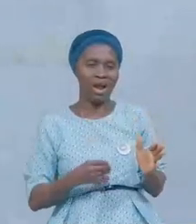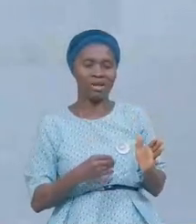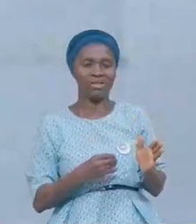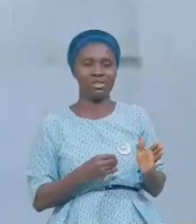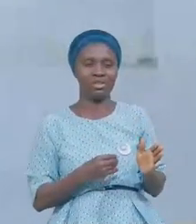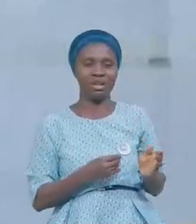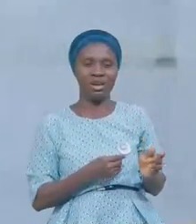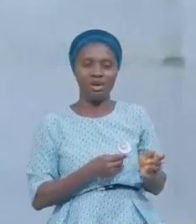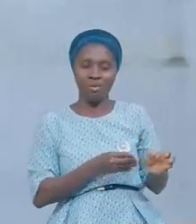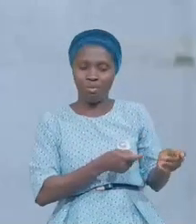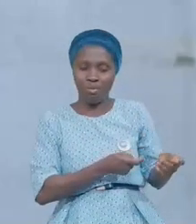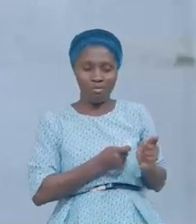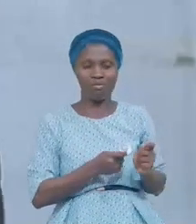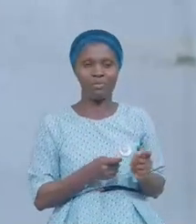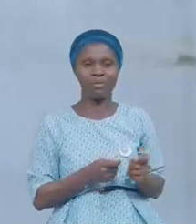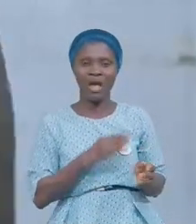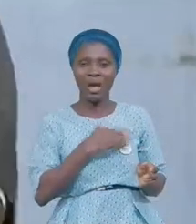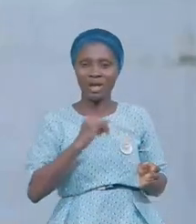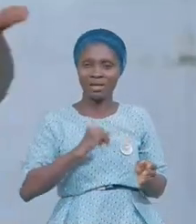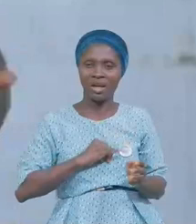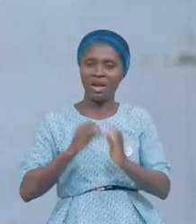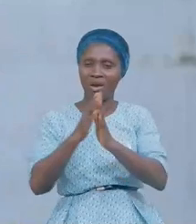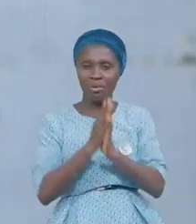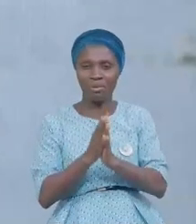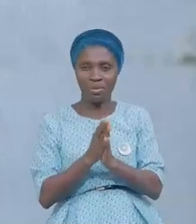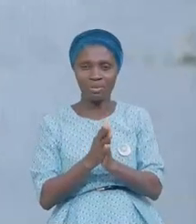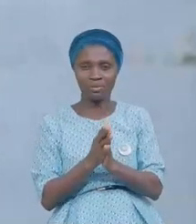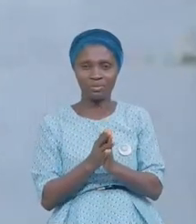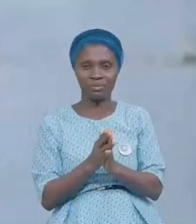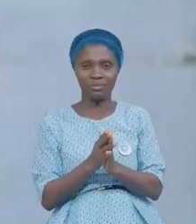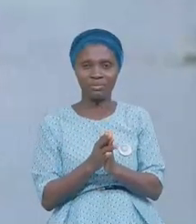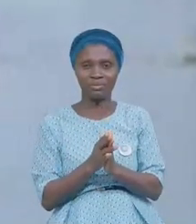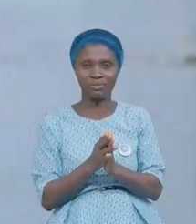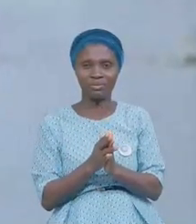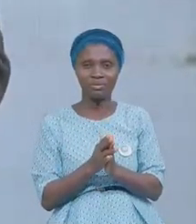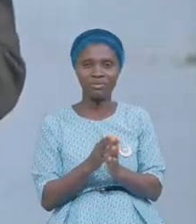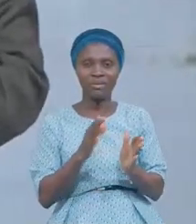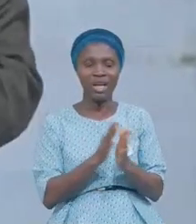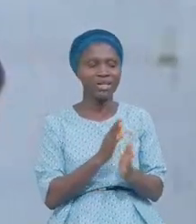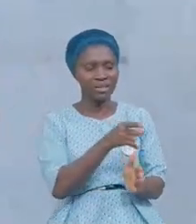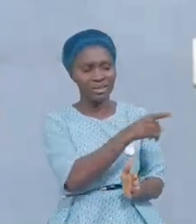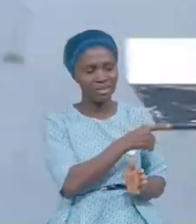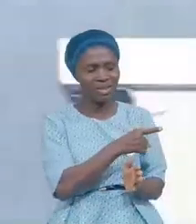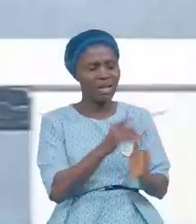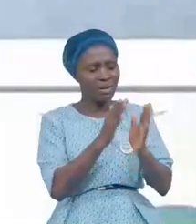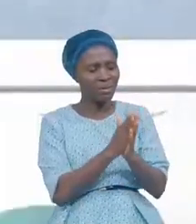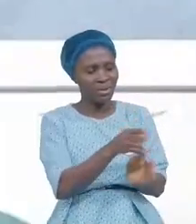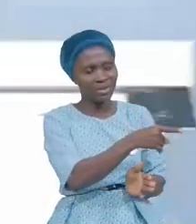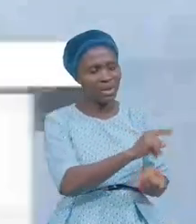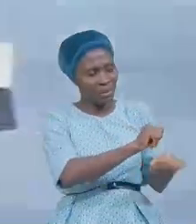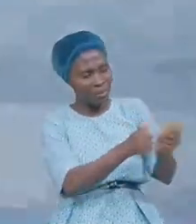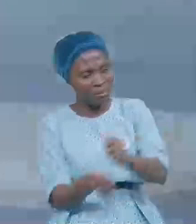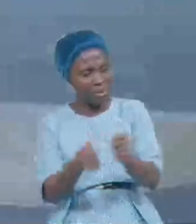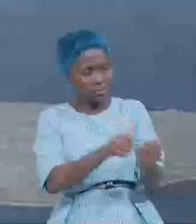Ils ont prié et ils étaient remplis du Saint-Esprit. Et ils ont parlé en langue. Et ils